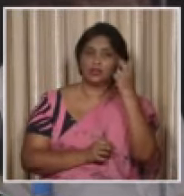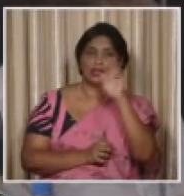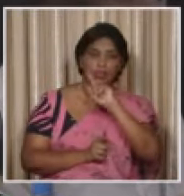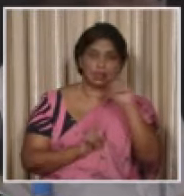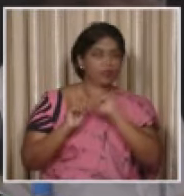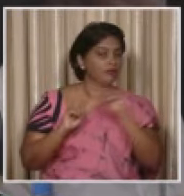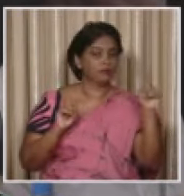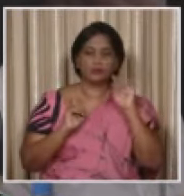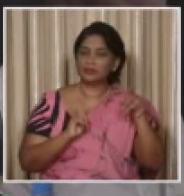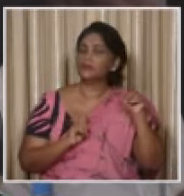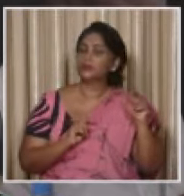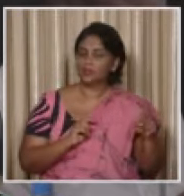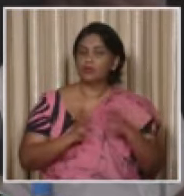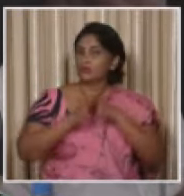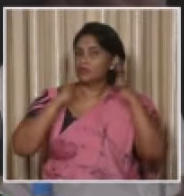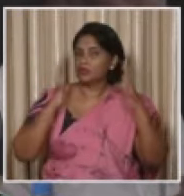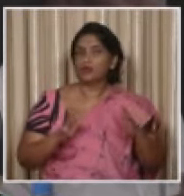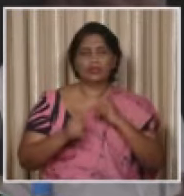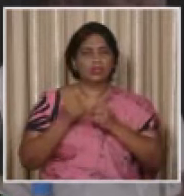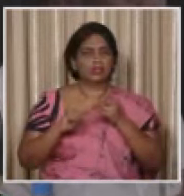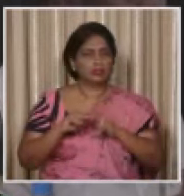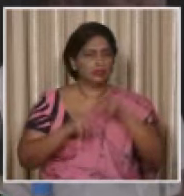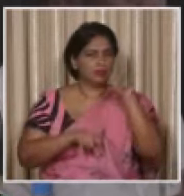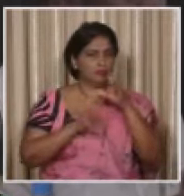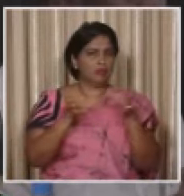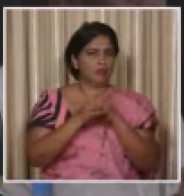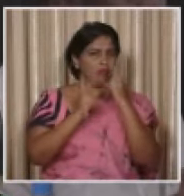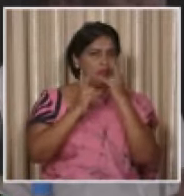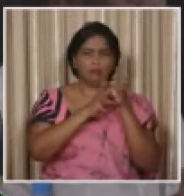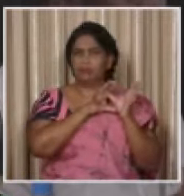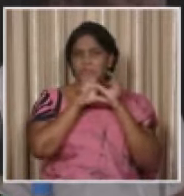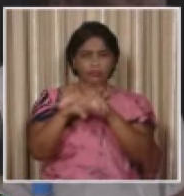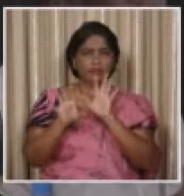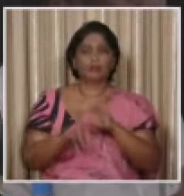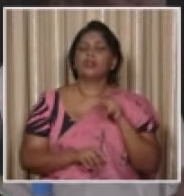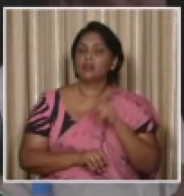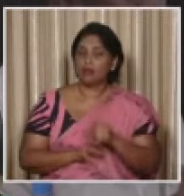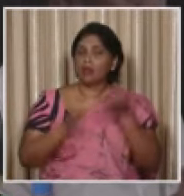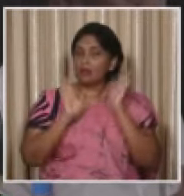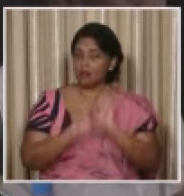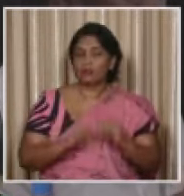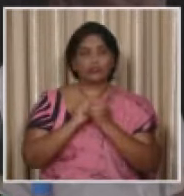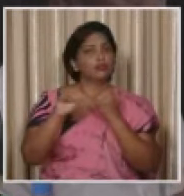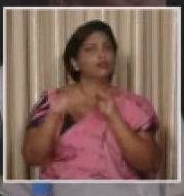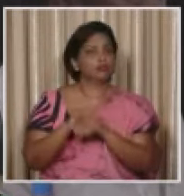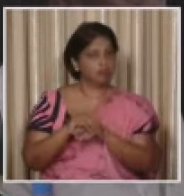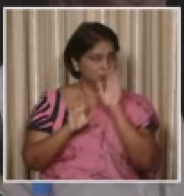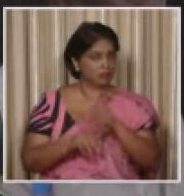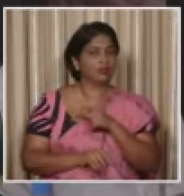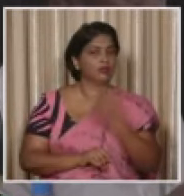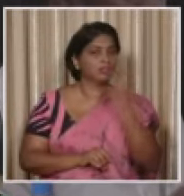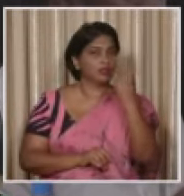2008 සහ 2010 වසරවලදී විශාල සුළු සේවක කණ්ඩායම් දෙකක් බඳවා ගැනීම ඇති අතර අවසන් වරට බඳවා ගැනීම සිදු කර